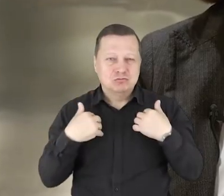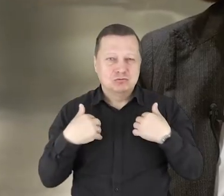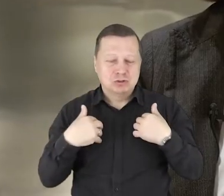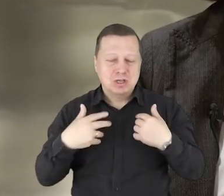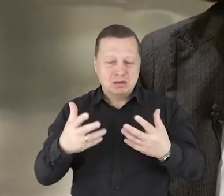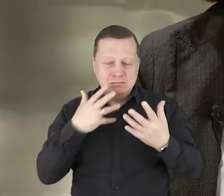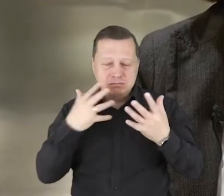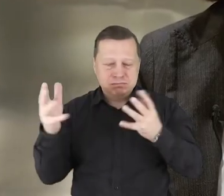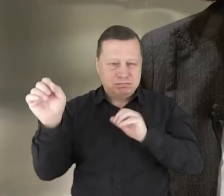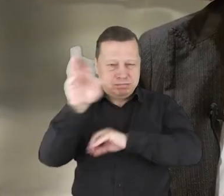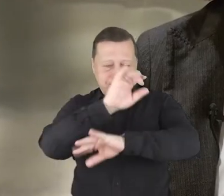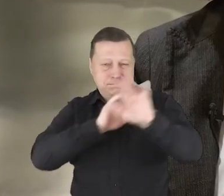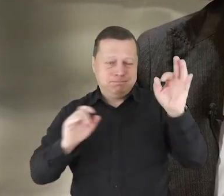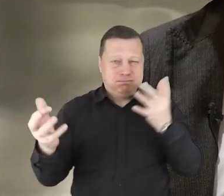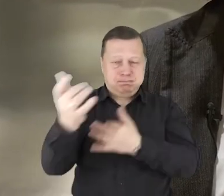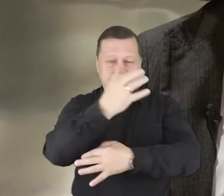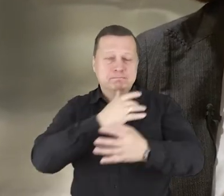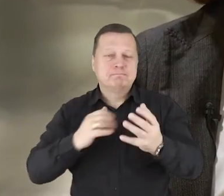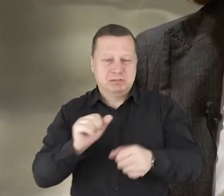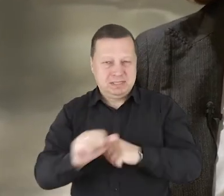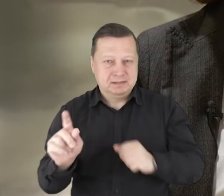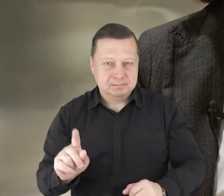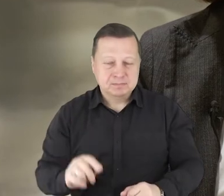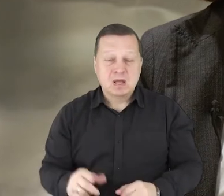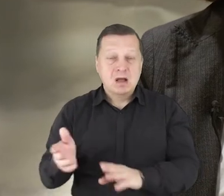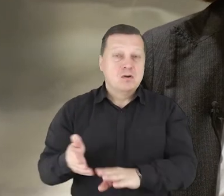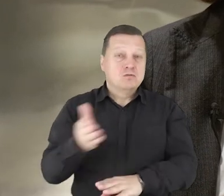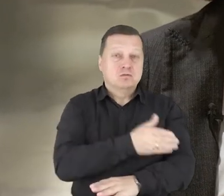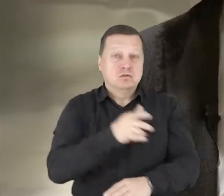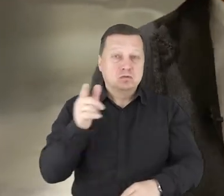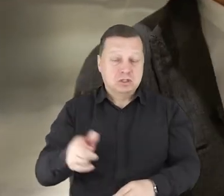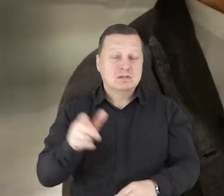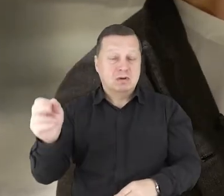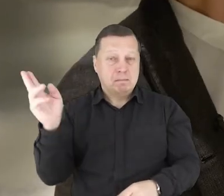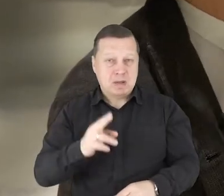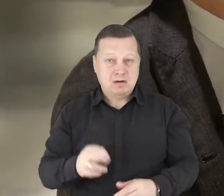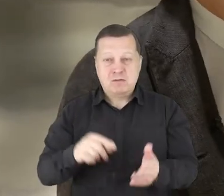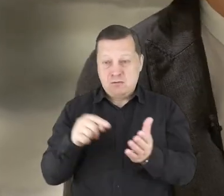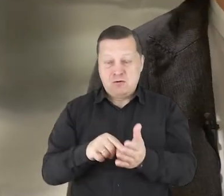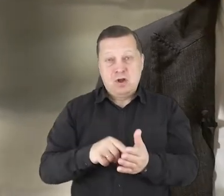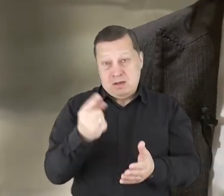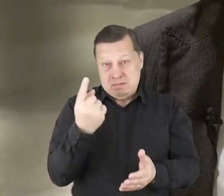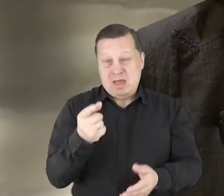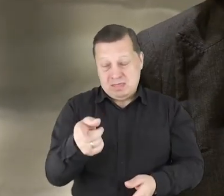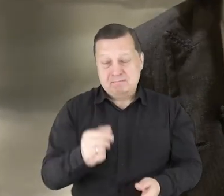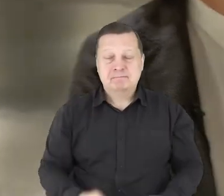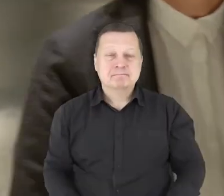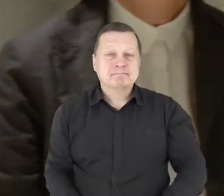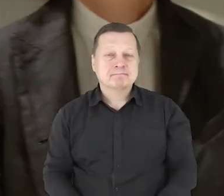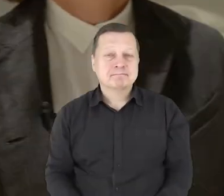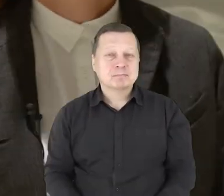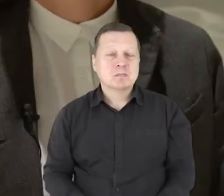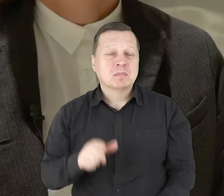takim nieustannym natłoku wizerunków. Wczesne prace Wilhelma i jedną z nich mam tutaj za